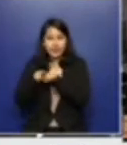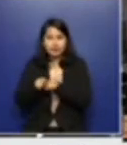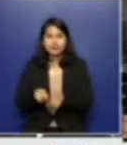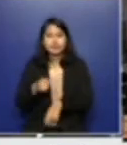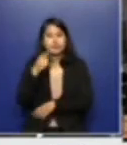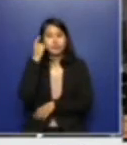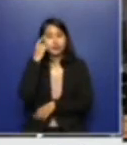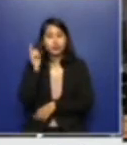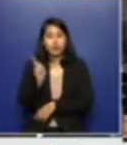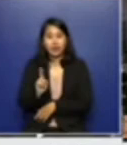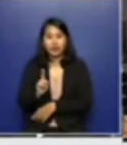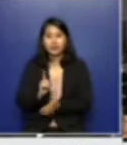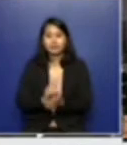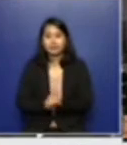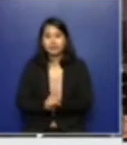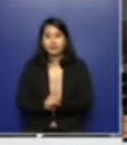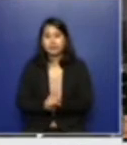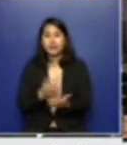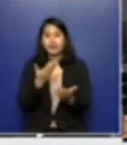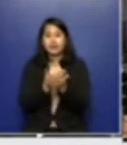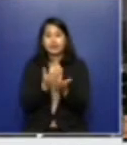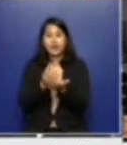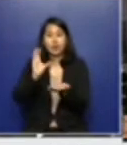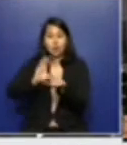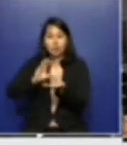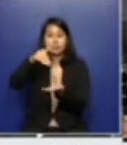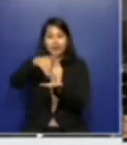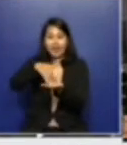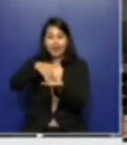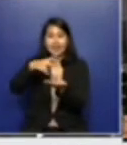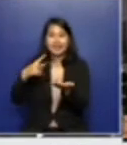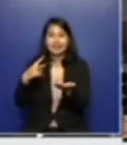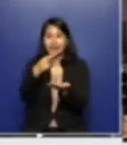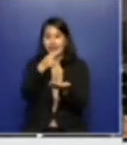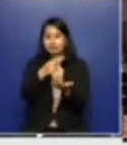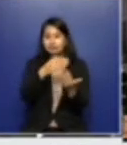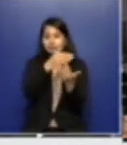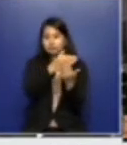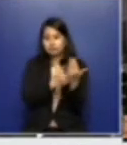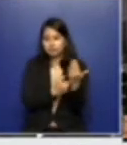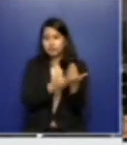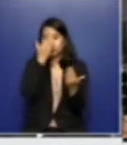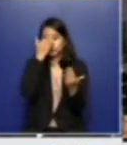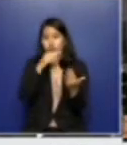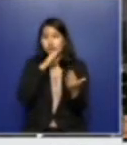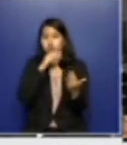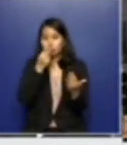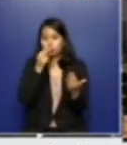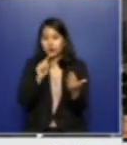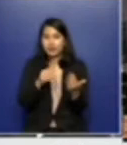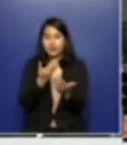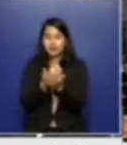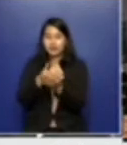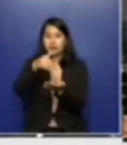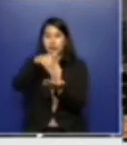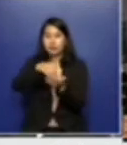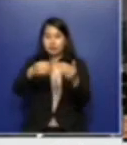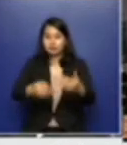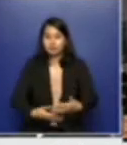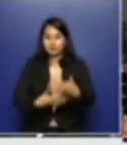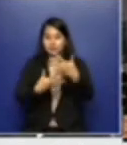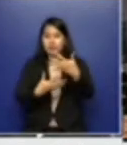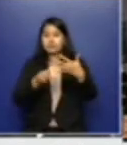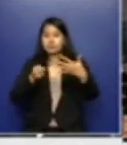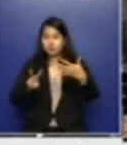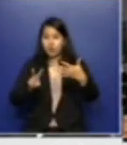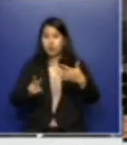าเราสามารถที่จะไปตัดงบจากงบกลางได้นะคะถ้าเราดูในสไลด์จะมีงบกลางทั้งหมด12รายการอย่